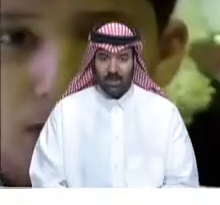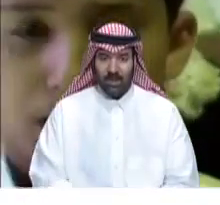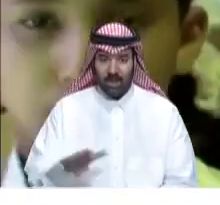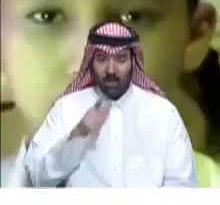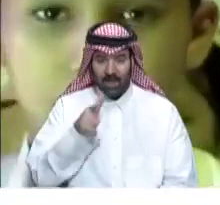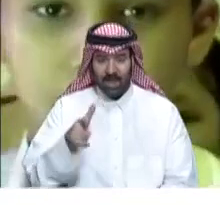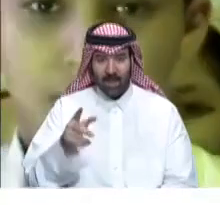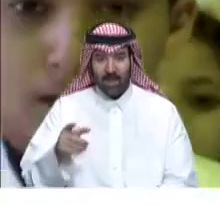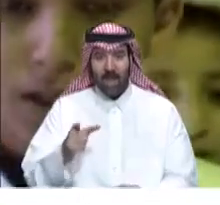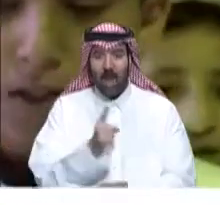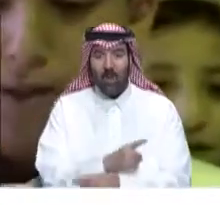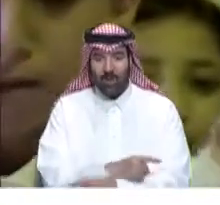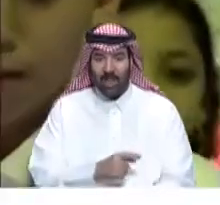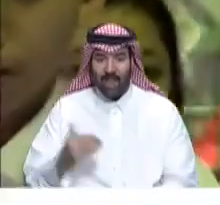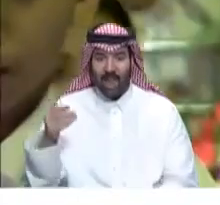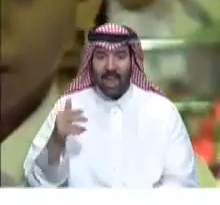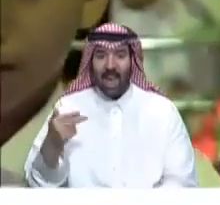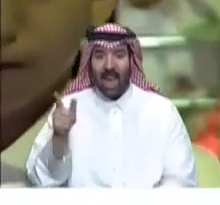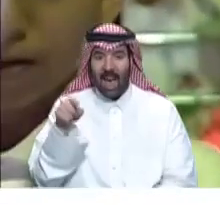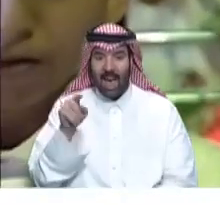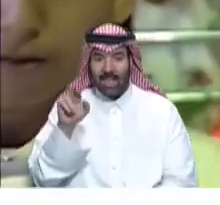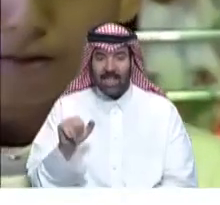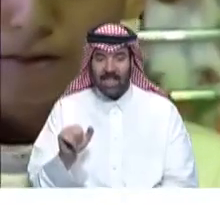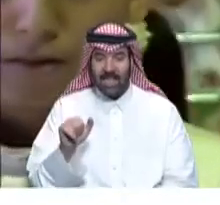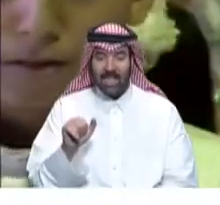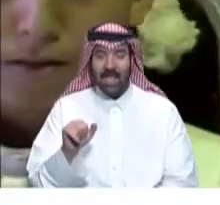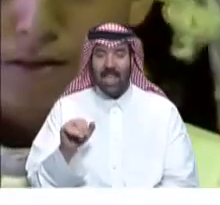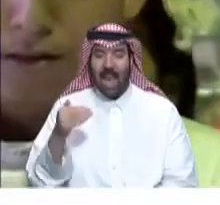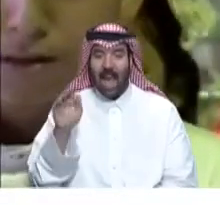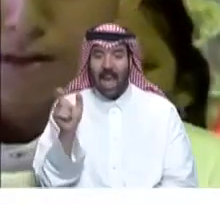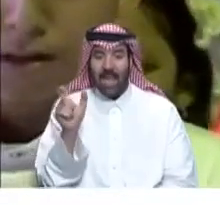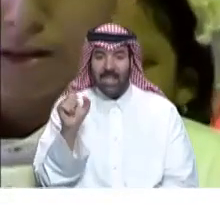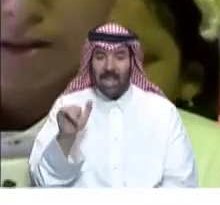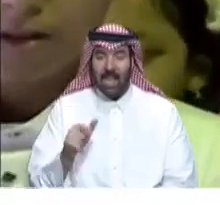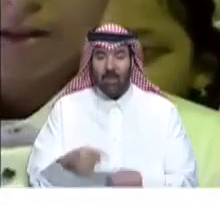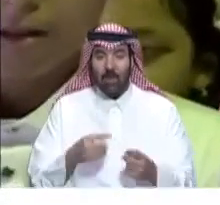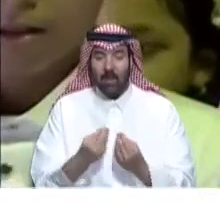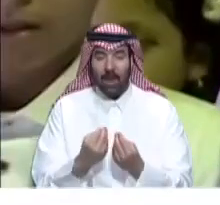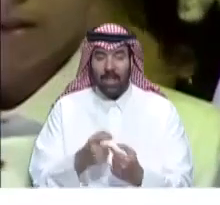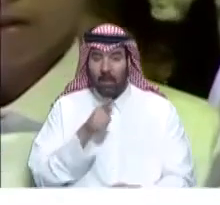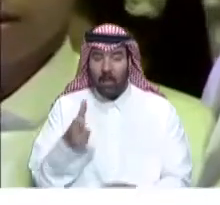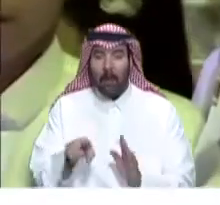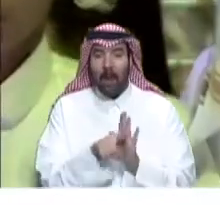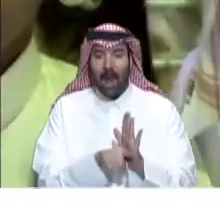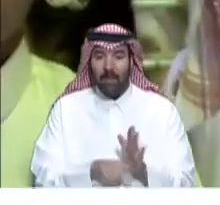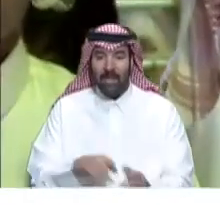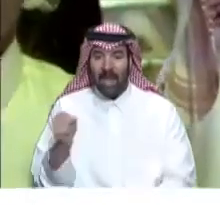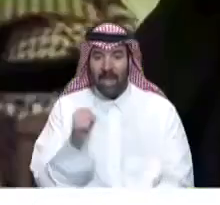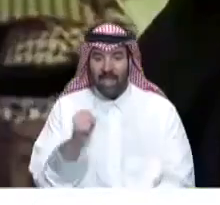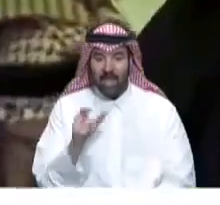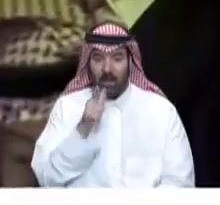اذا لافي كان معنا الاستاذ غازي الحسني، زودنا بتفاصيل متنوعه عن الفعاليات خلال